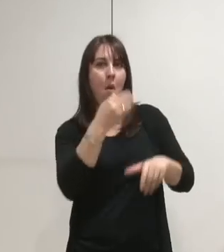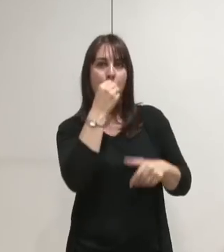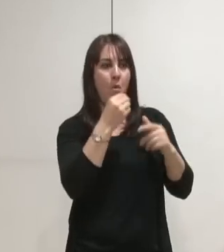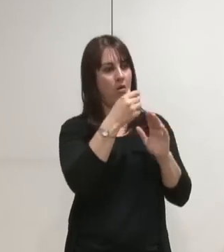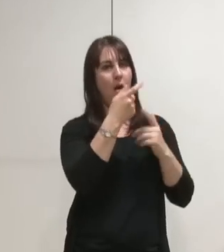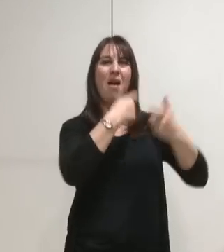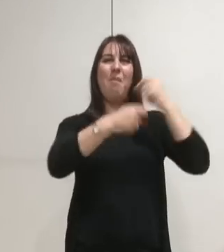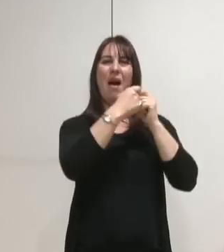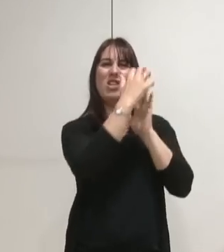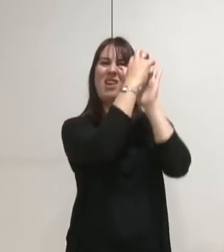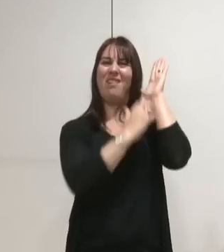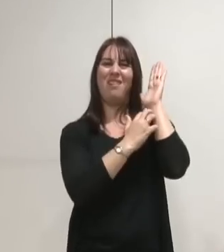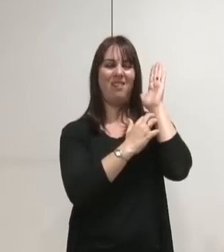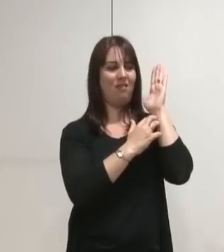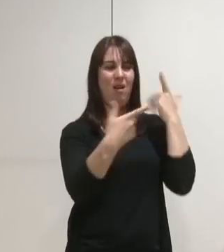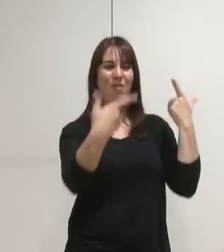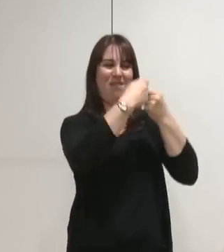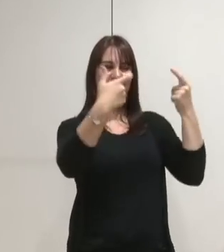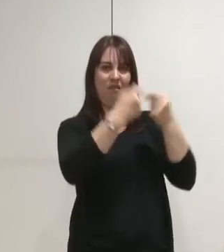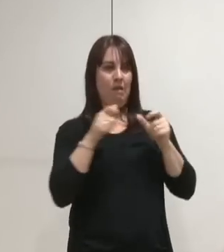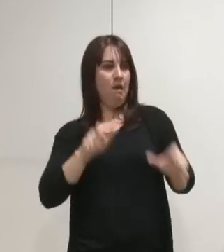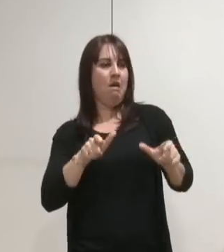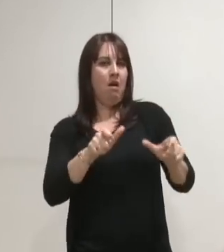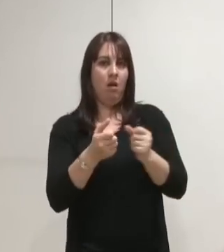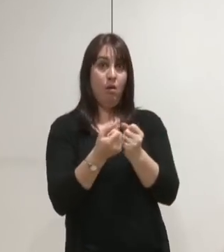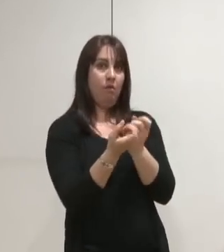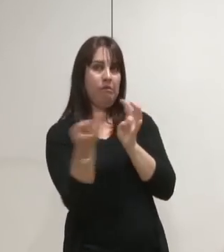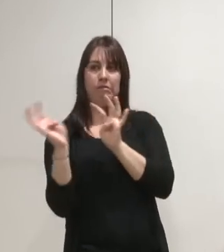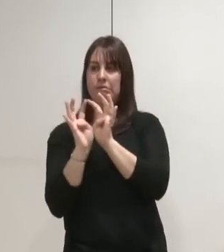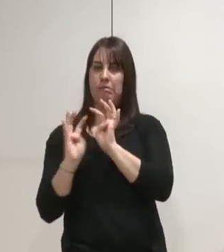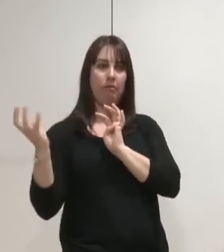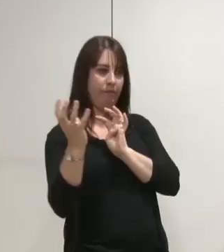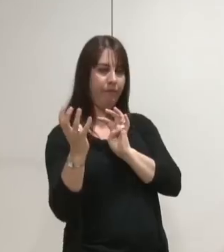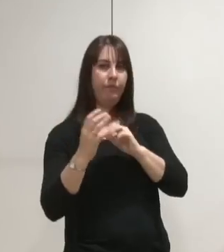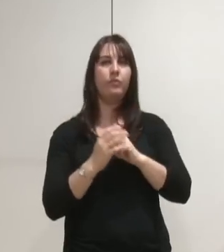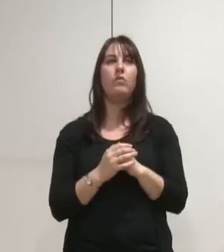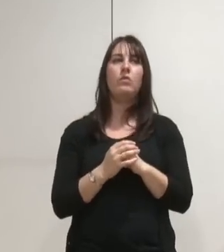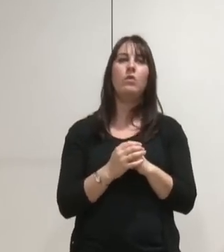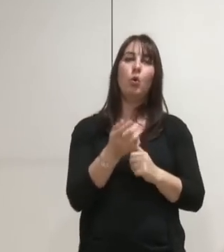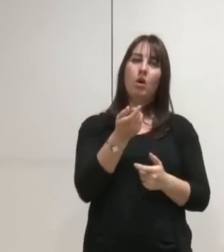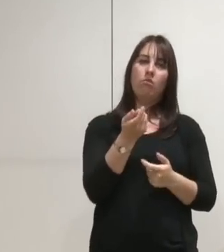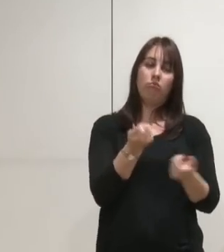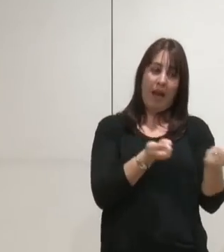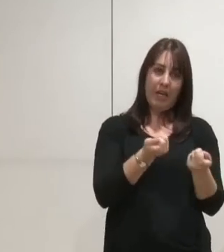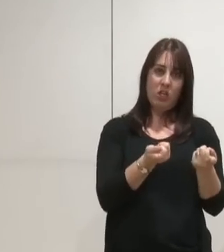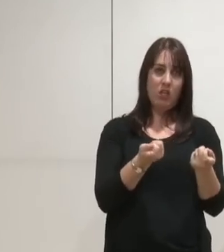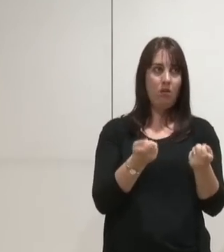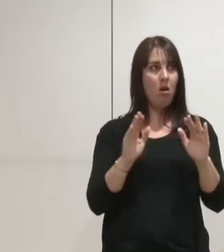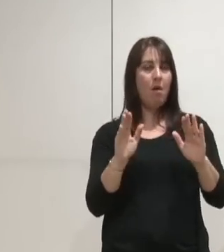ce marché inutile donc la régie mais aussi juridiquement